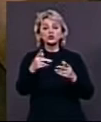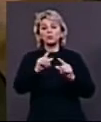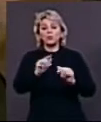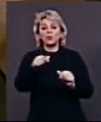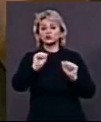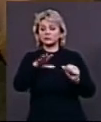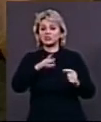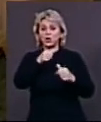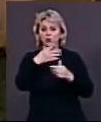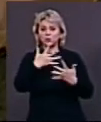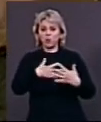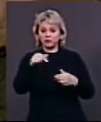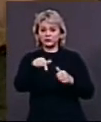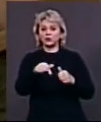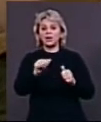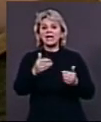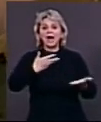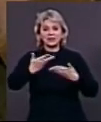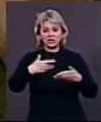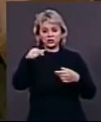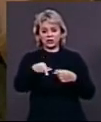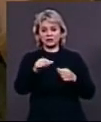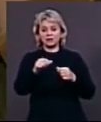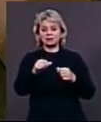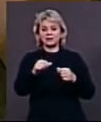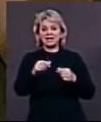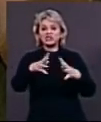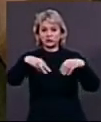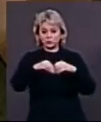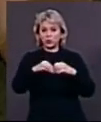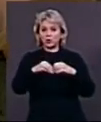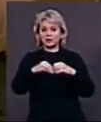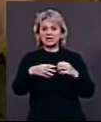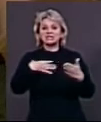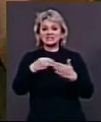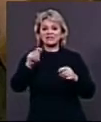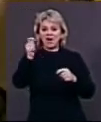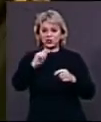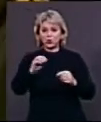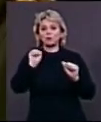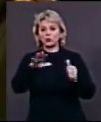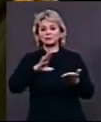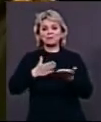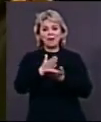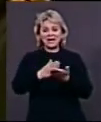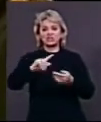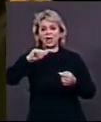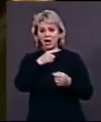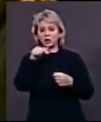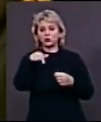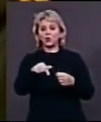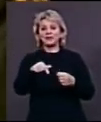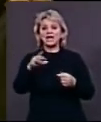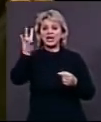с любовью, с отношениями, с семьей, с войной, с политикой, с экономикой,